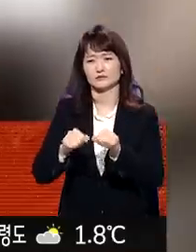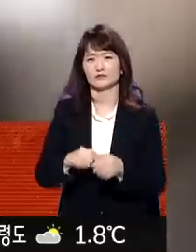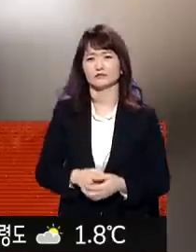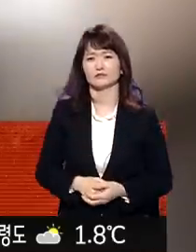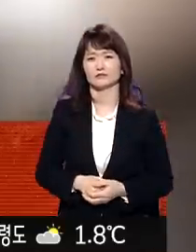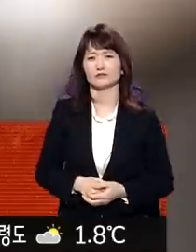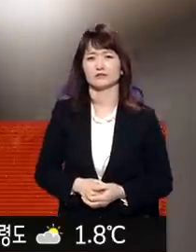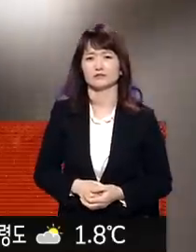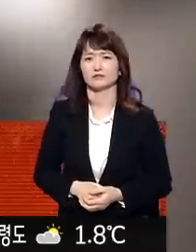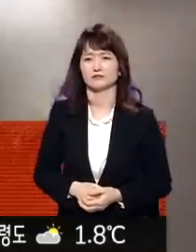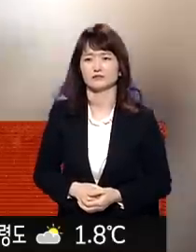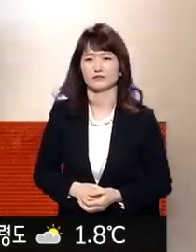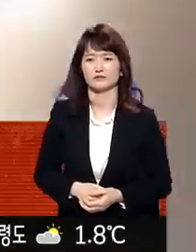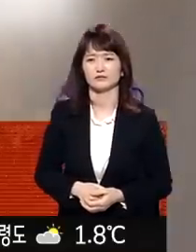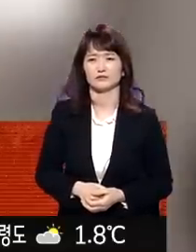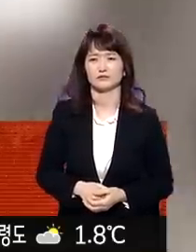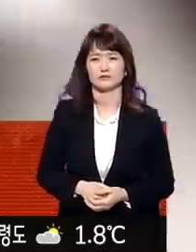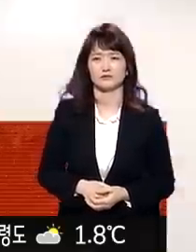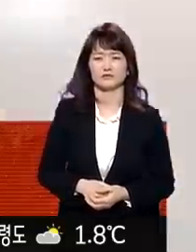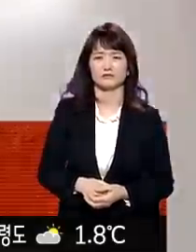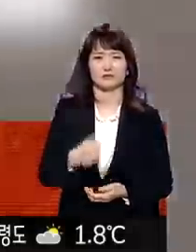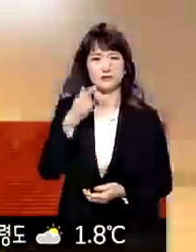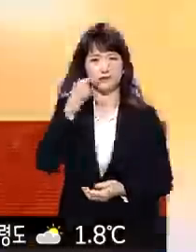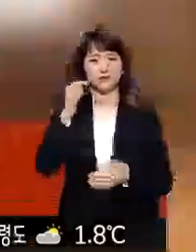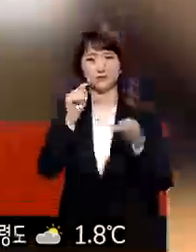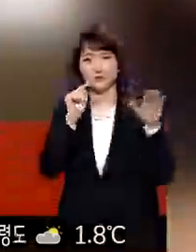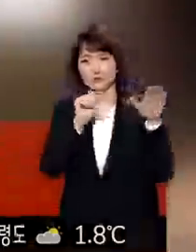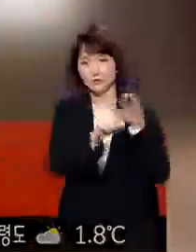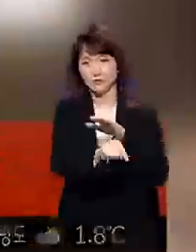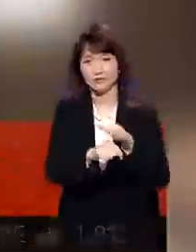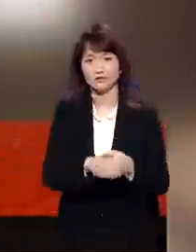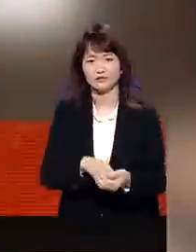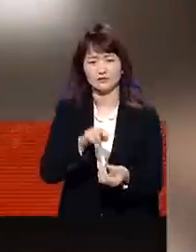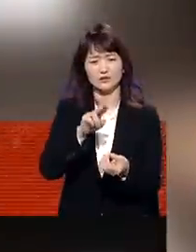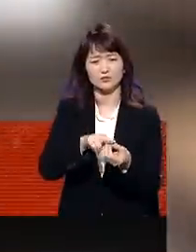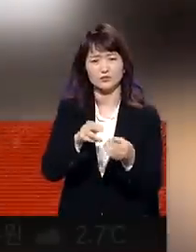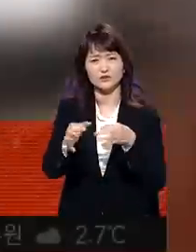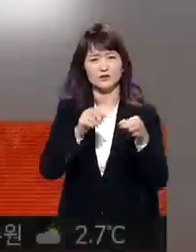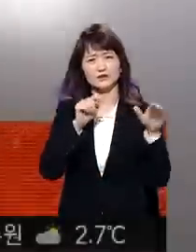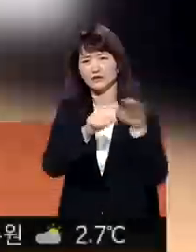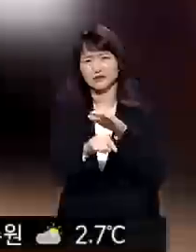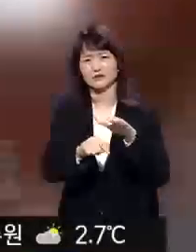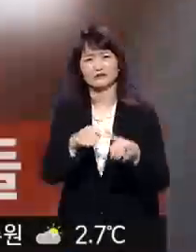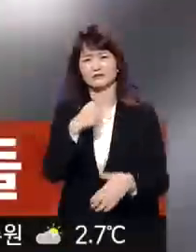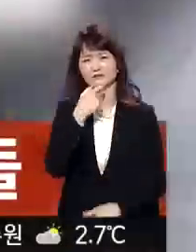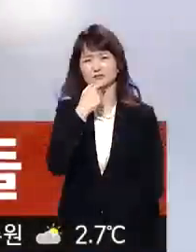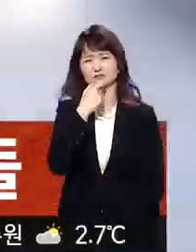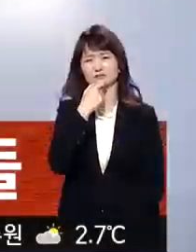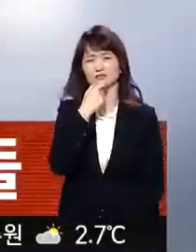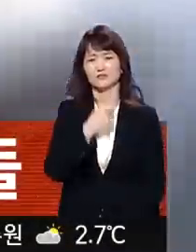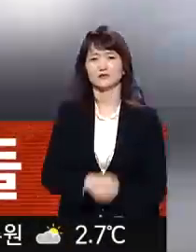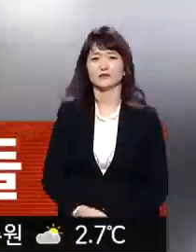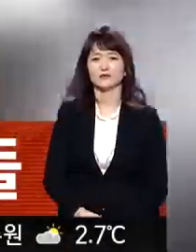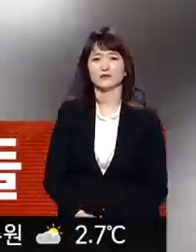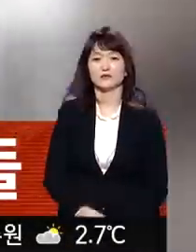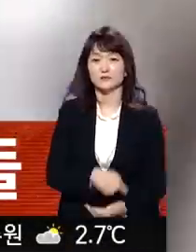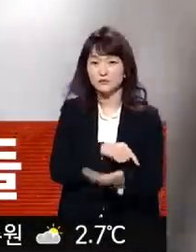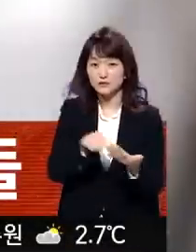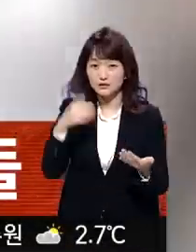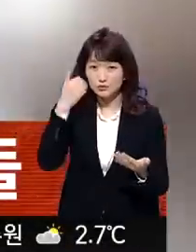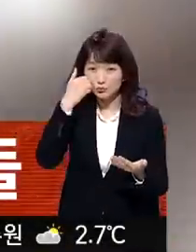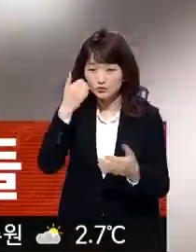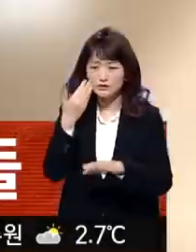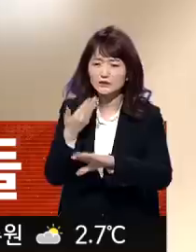있습니다. 아유 그 진짜 일본 가면 네. 초밥집 좀 가기 두려워지겠어요. 무서워요. 피해는 고스란히